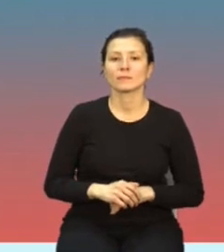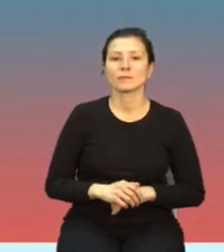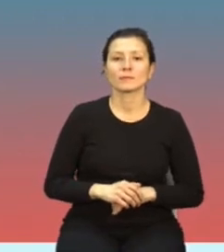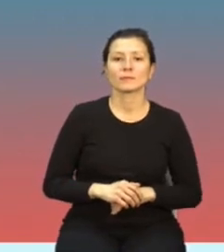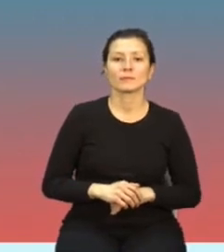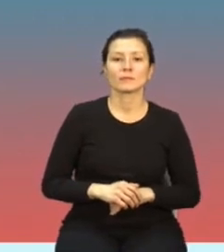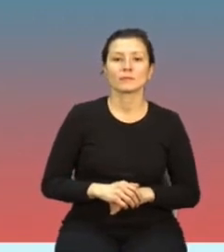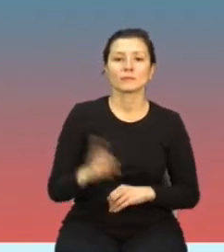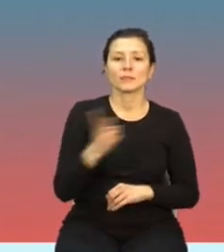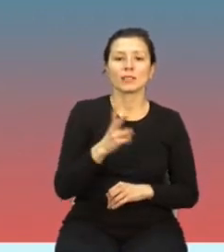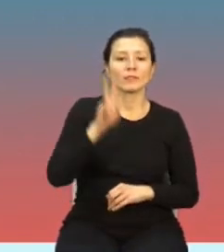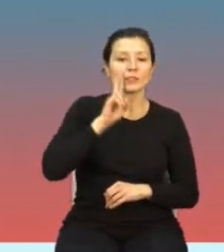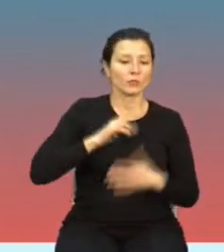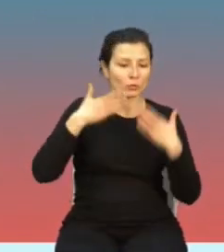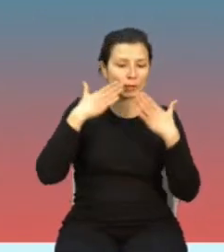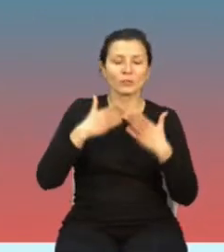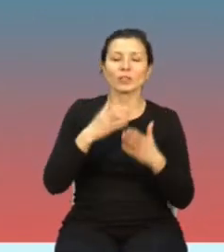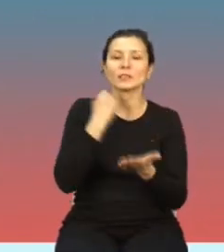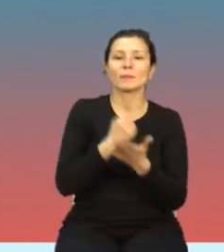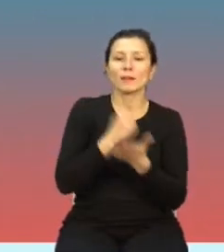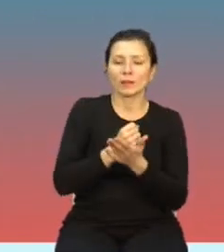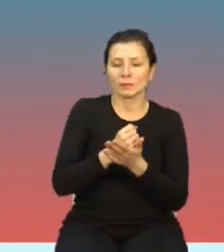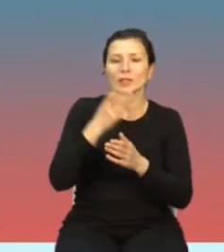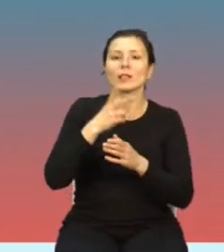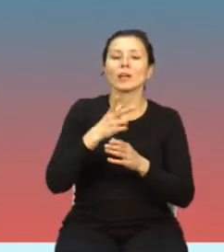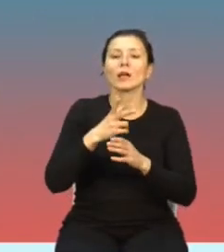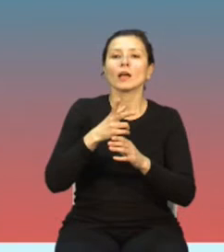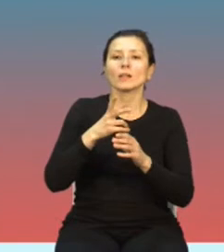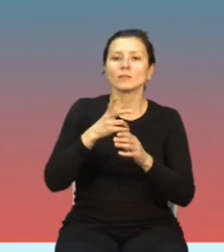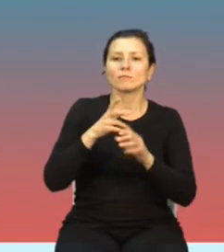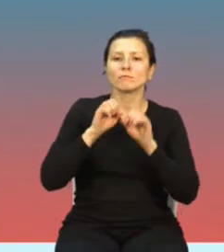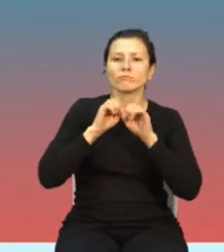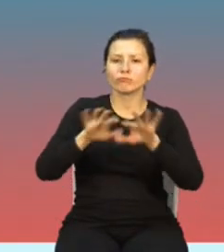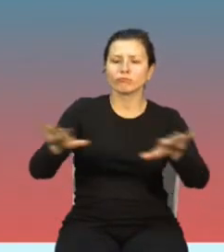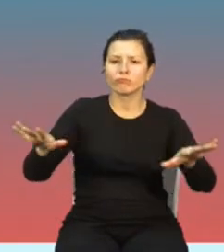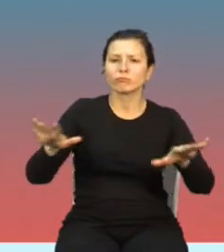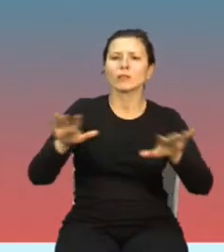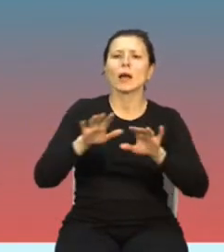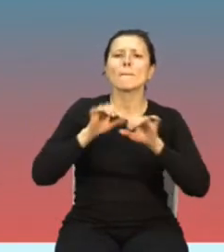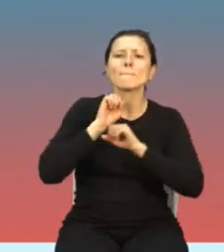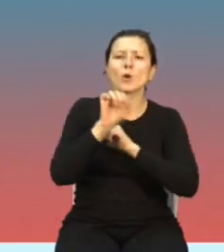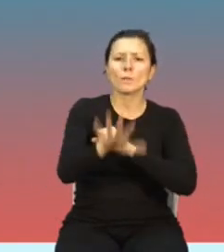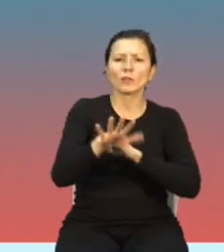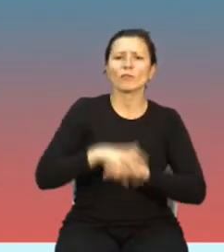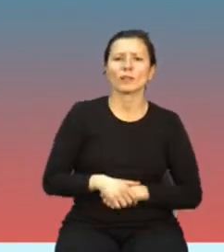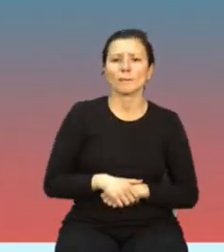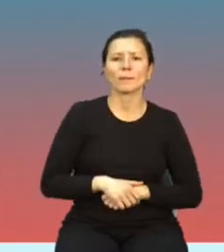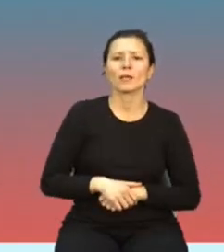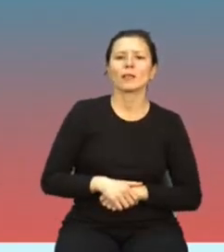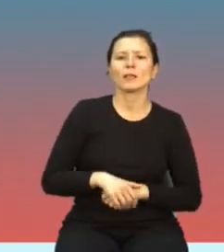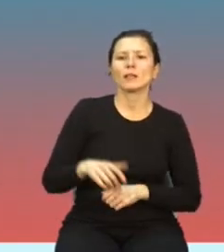podejmują kwestie związane z promieniowaniem, czyli Norweski Urząd Komunikacji współpracuje z Norweskim Urzędem do Spraw Bezpieczeństwa Promieniowania i Bezpieczeństwa